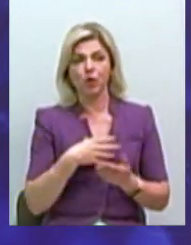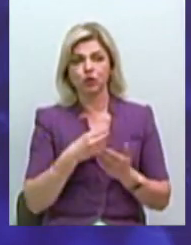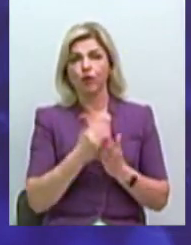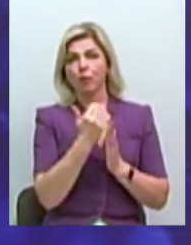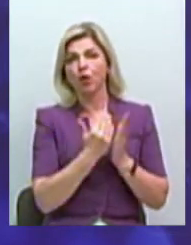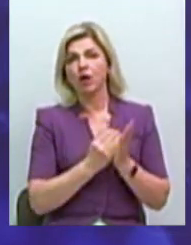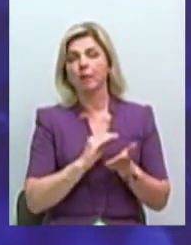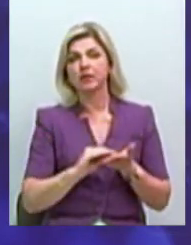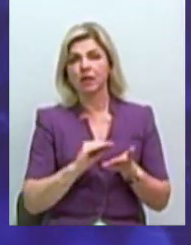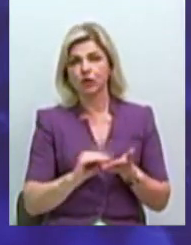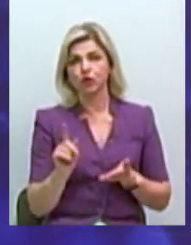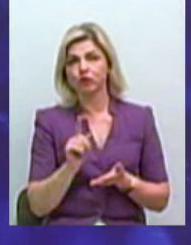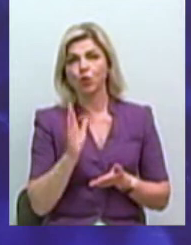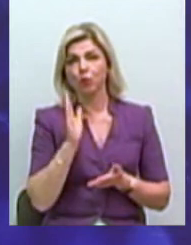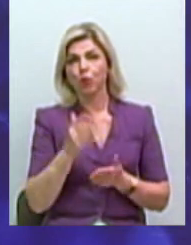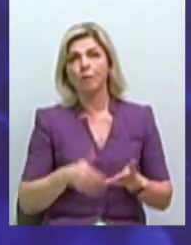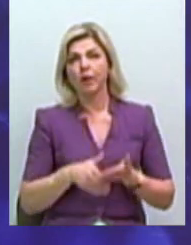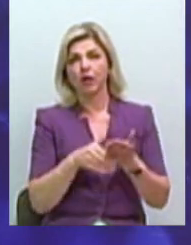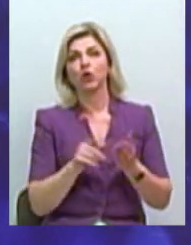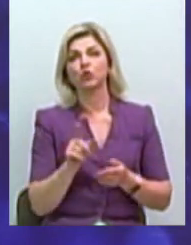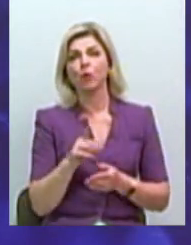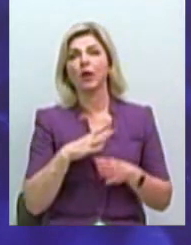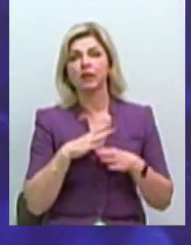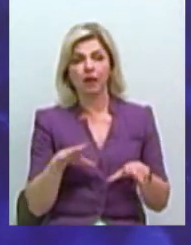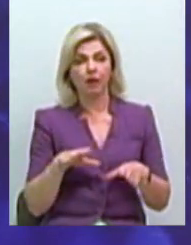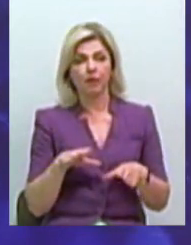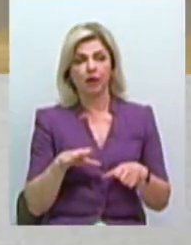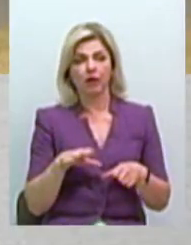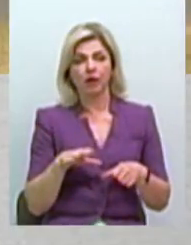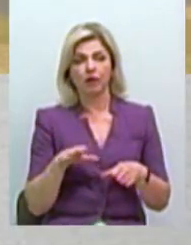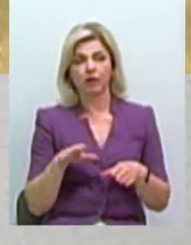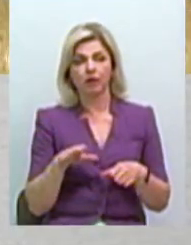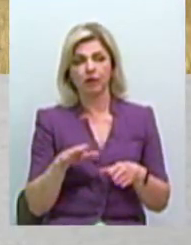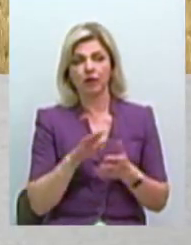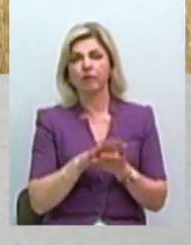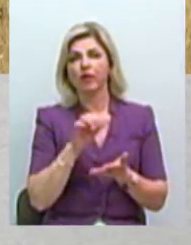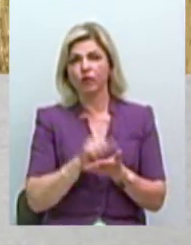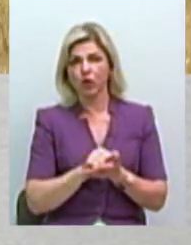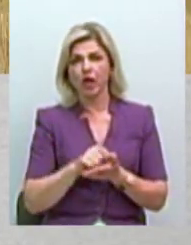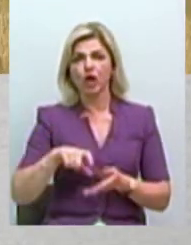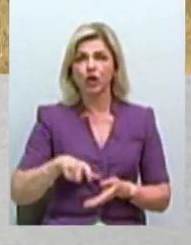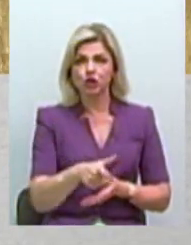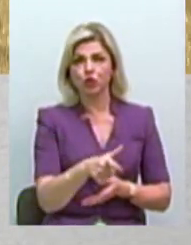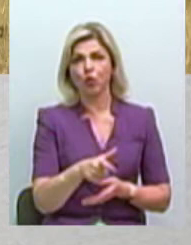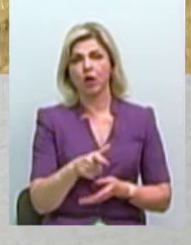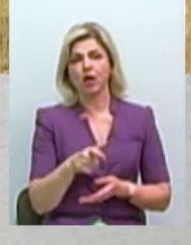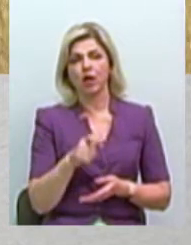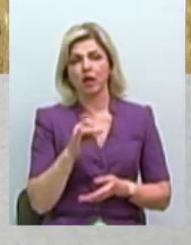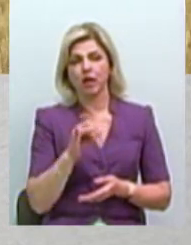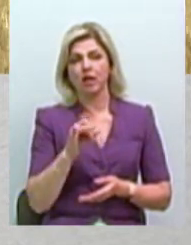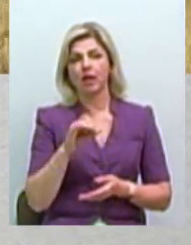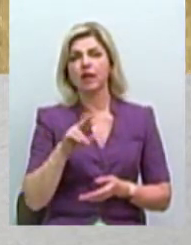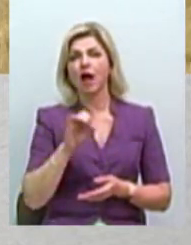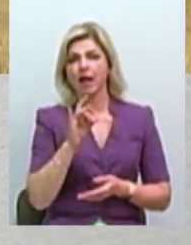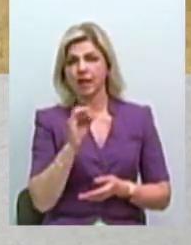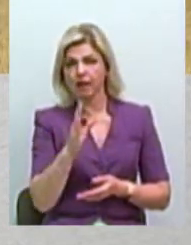що буду сприяти тому, щоб не було розгорання річок, схилів річок, балок і ярів. На жаль, це